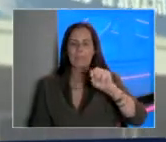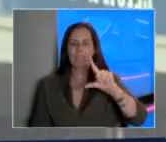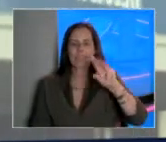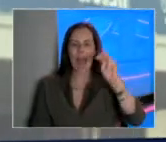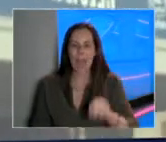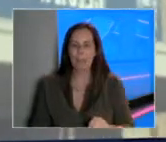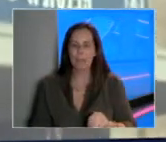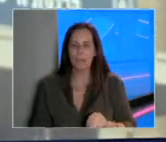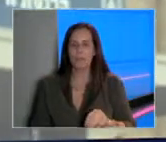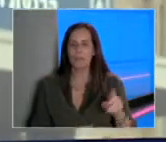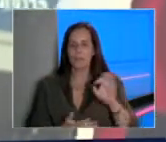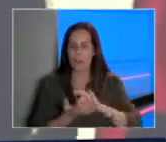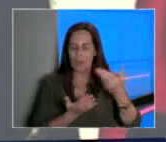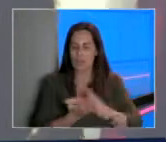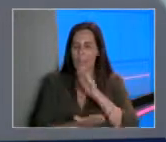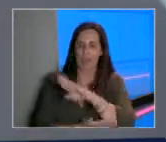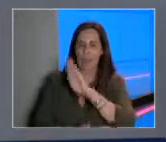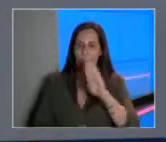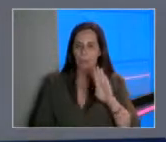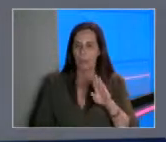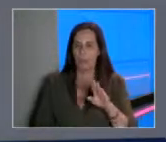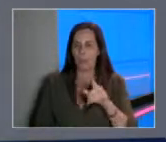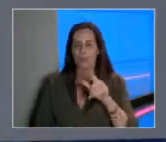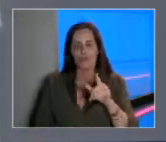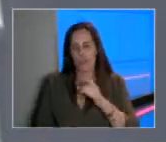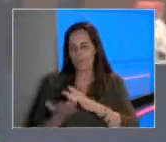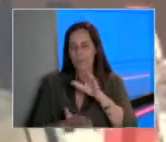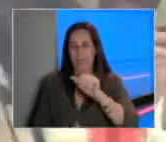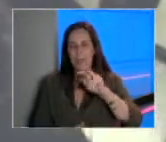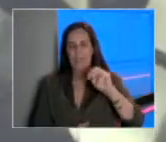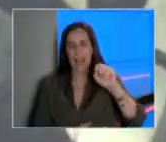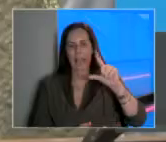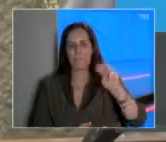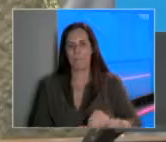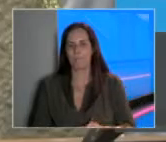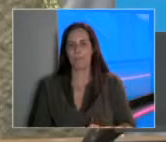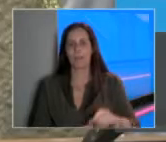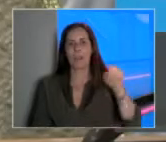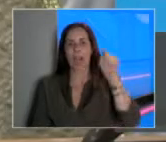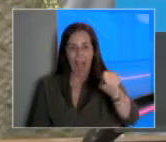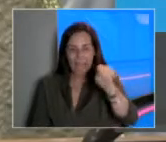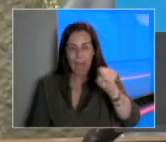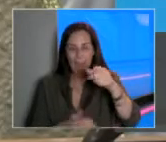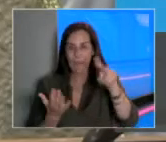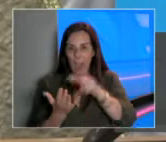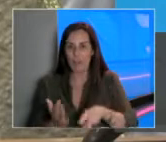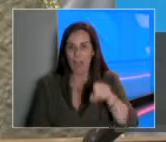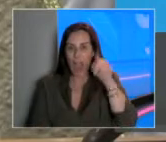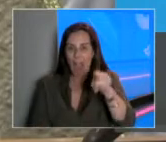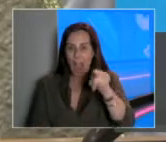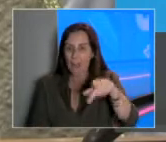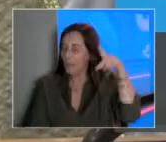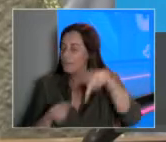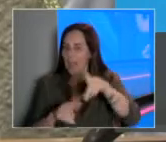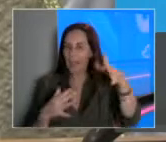שעודדו את יזהר שי לכתוב מכתב לנתניהו, שיזיז ממקומו את אמסלם. בואו נראה. אתה, לפי מה שקראנו, אתה